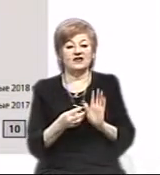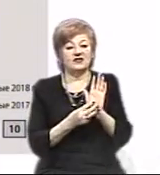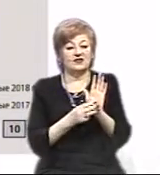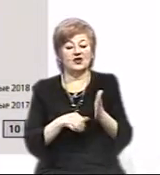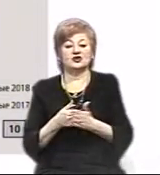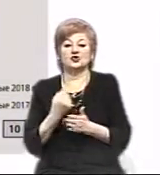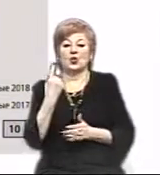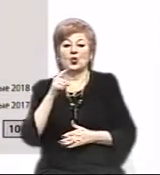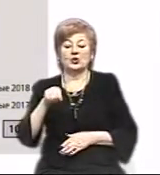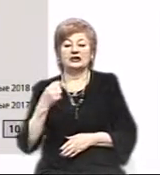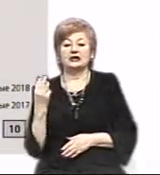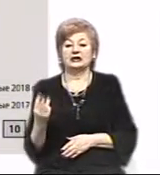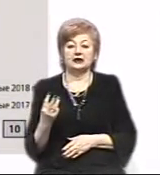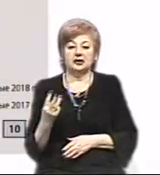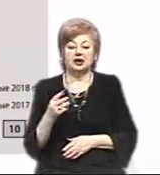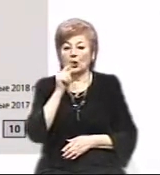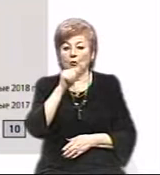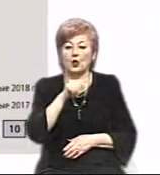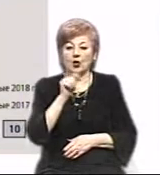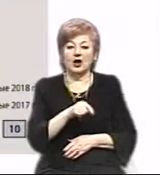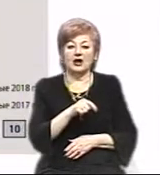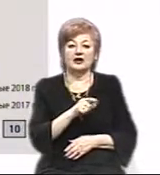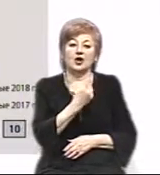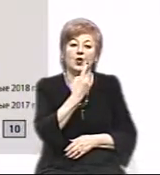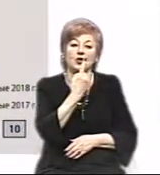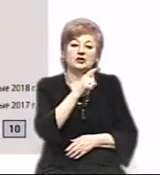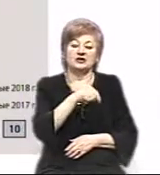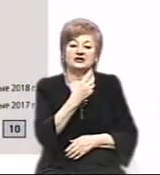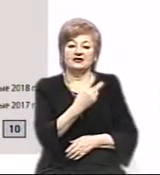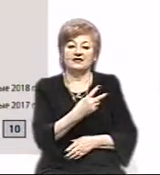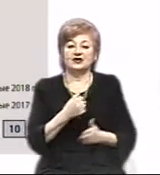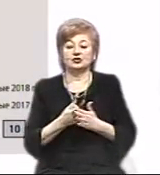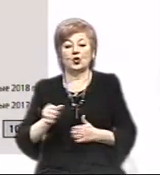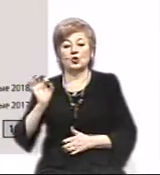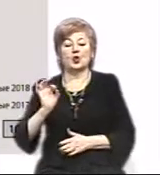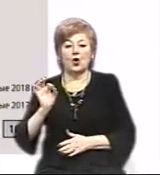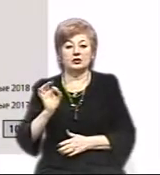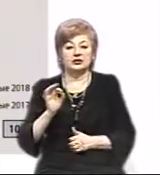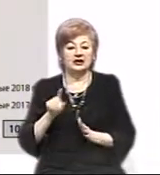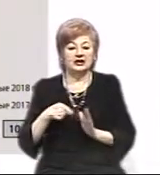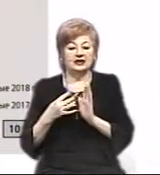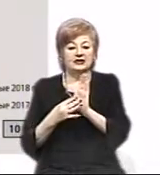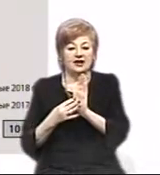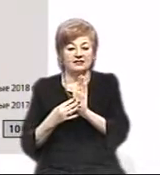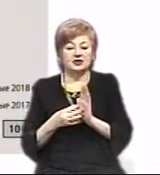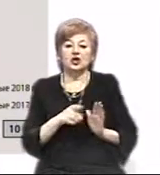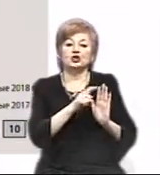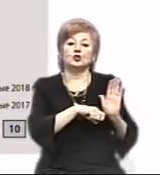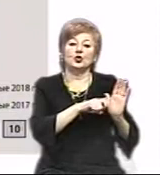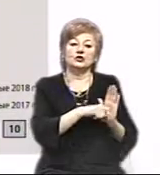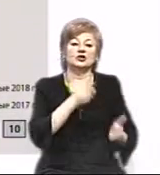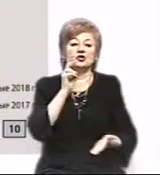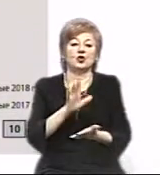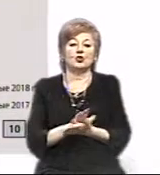до 1,3. У Луганській – з 1,2 до 0,9. У Донецькій